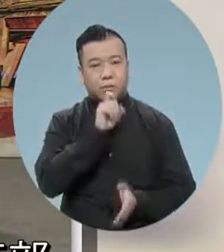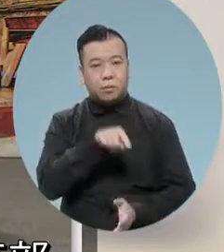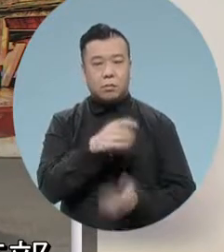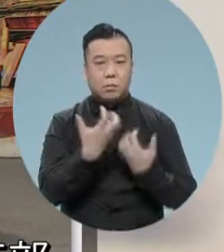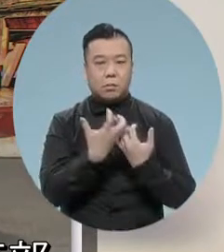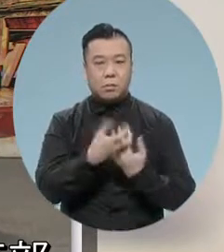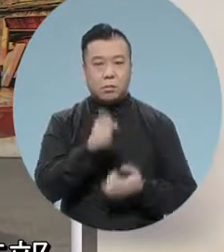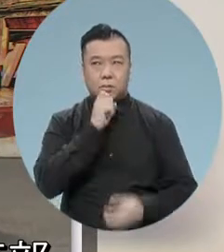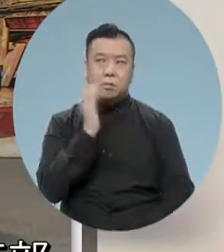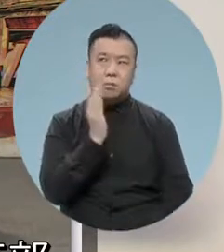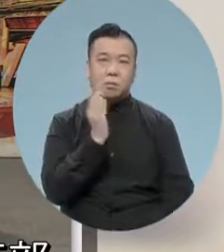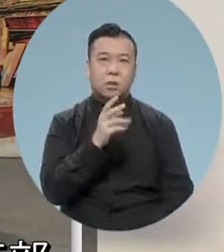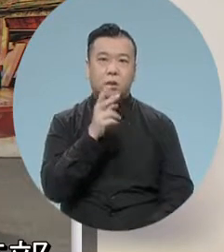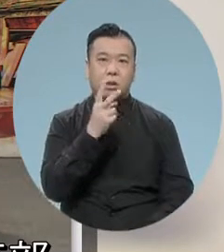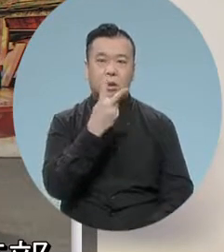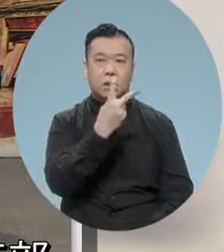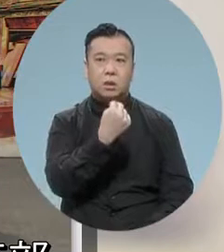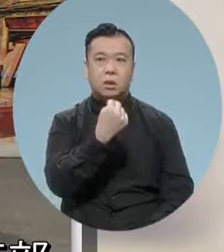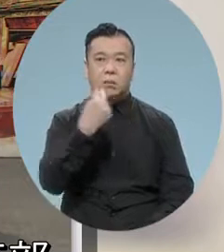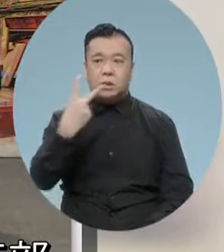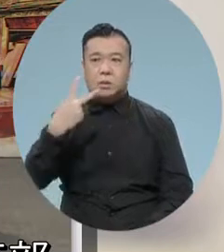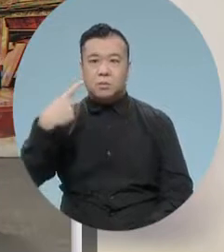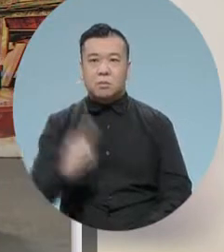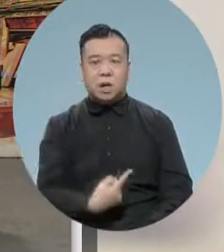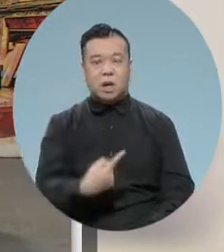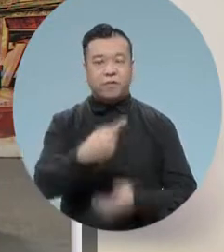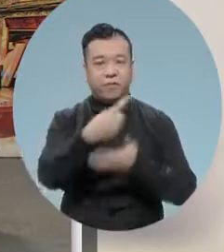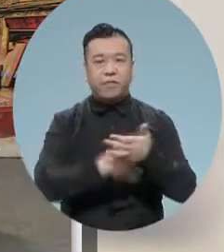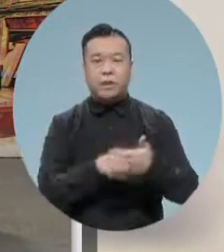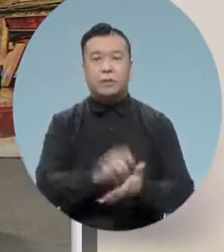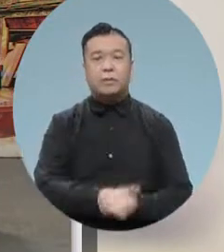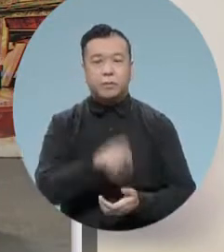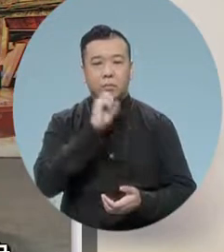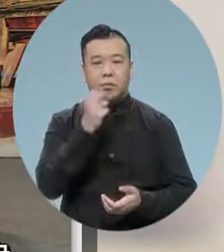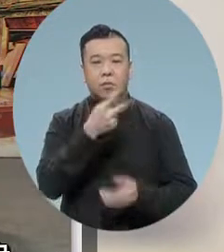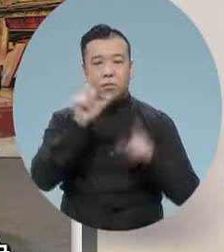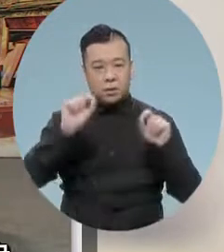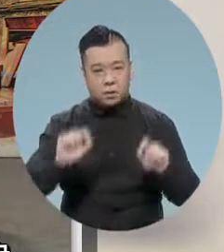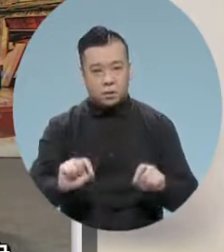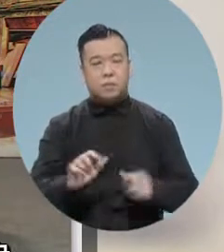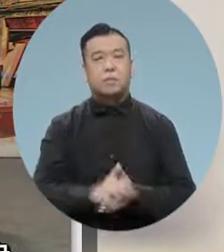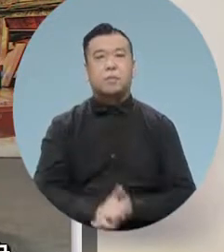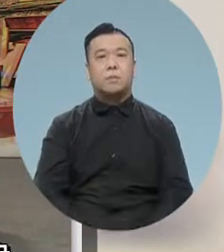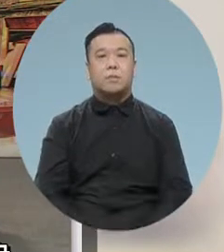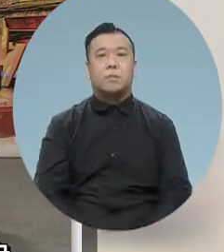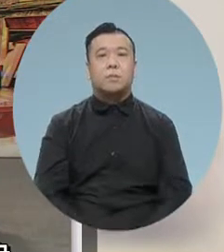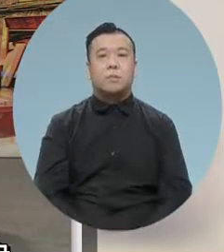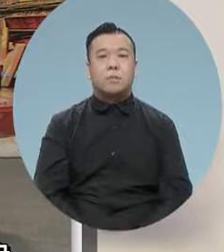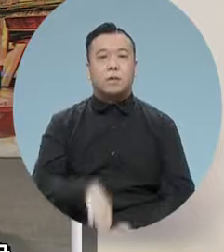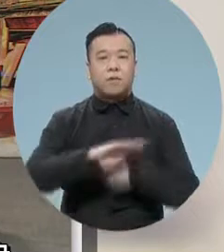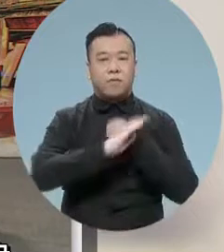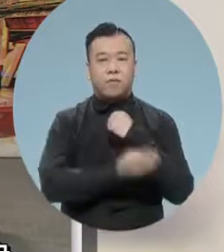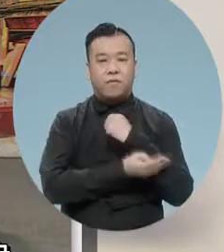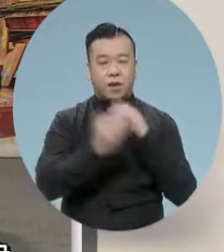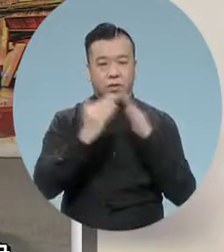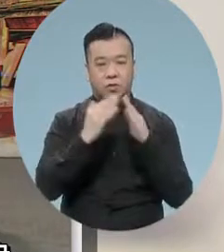數字很驚人，就大概是220000部。好了，除此之外呢，還有司法解釋。司法解釋就是說呢，是法院怎